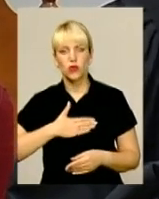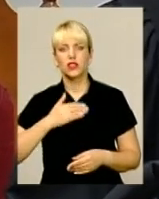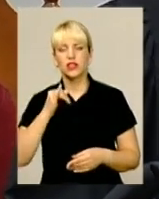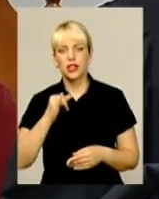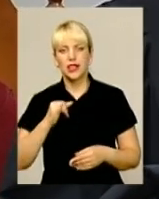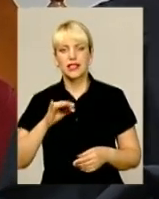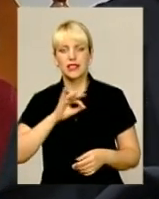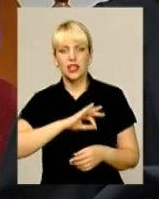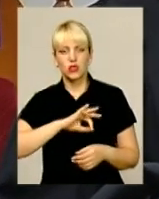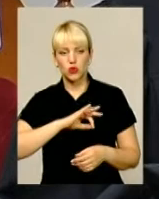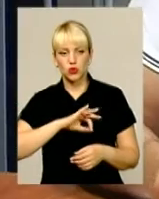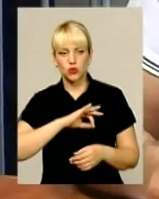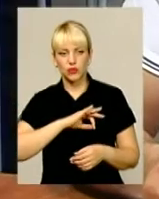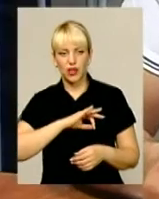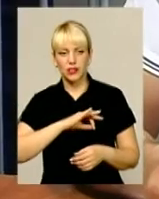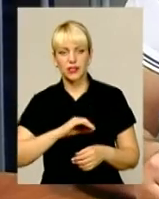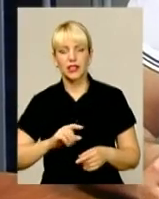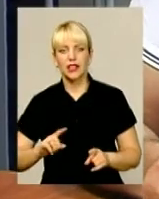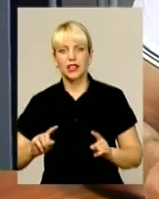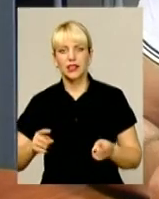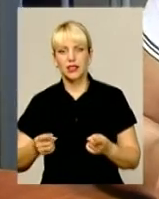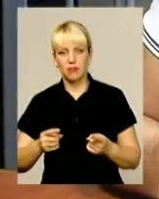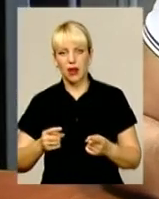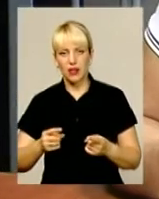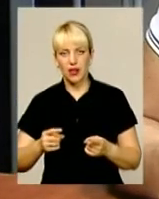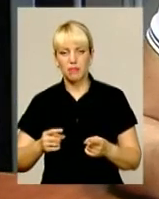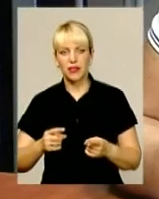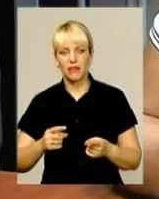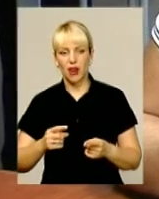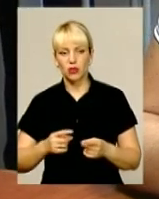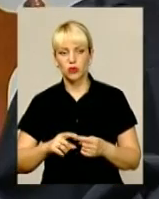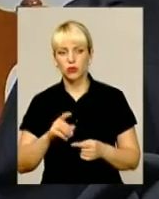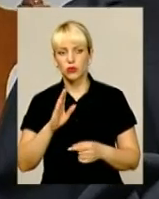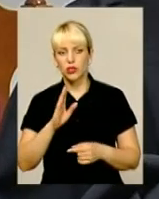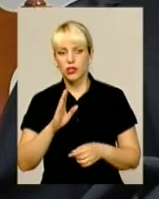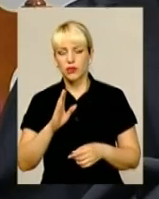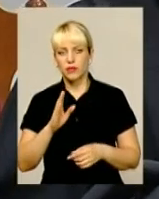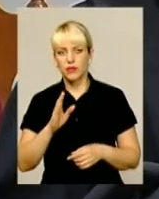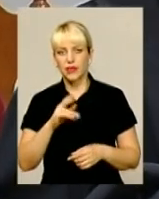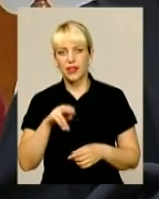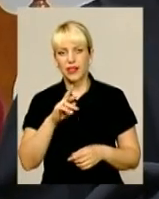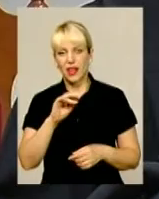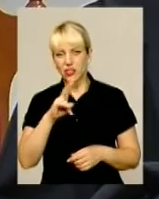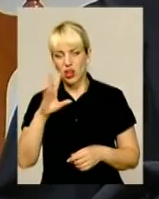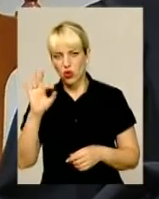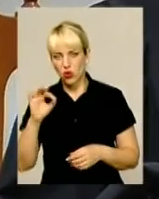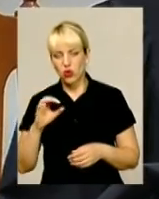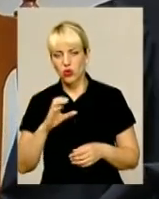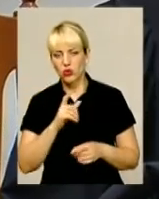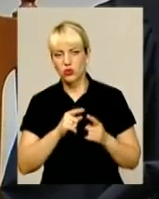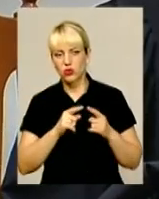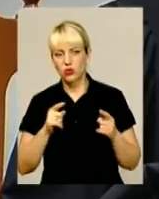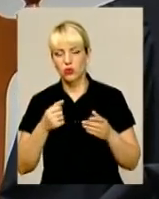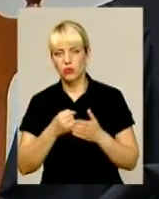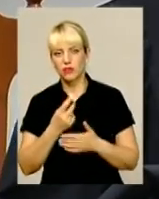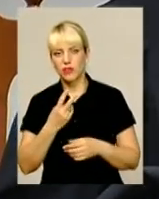запобіжний захід у вигляді тримання під вартою відносно підознаного Д'яченка Валерія Гар'євича Строком до 25 вересня 2016